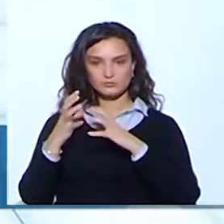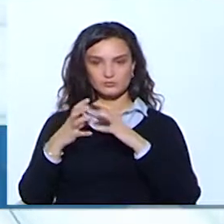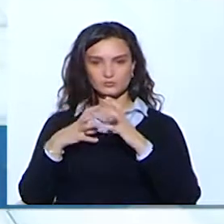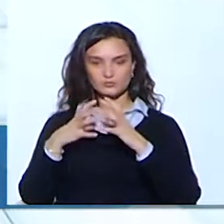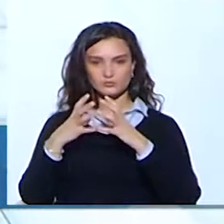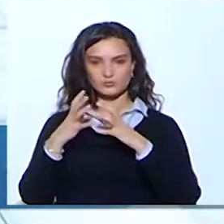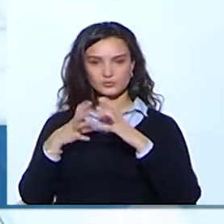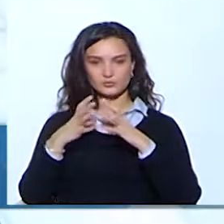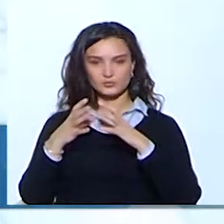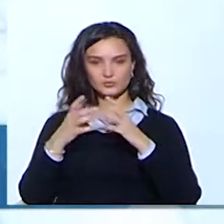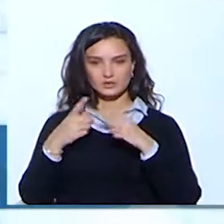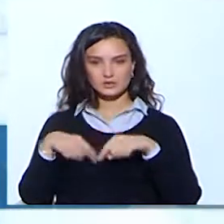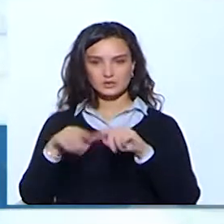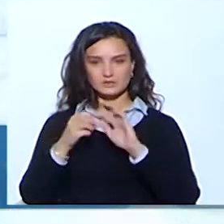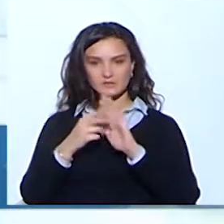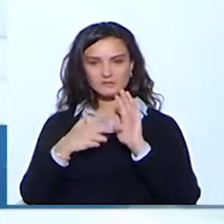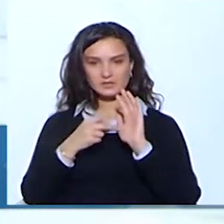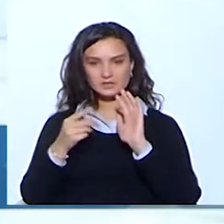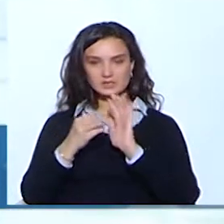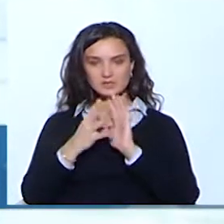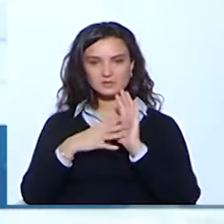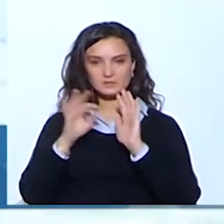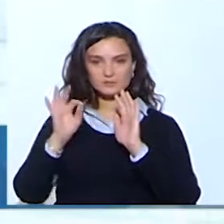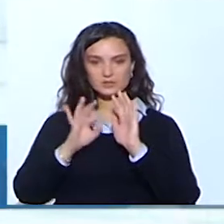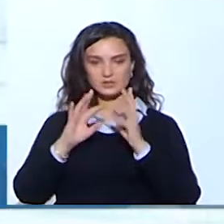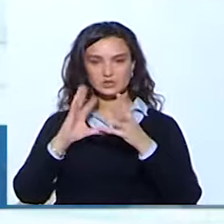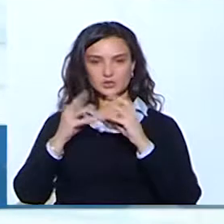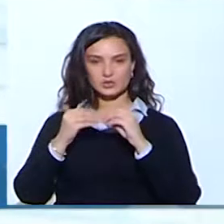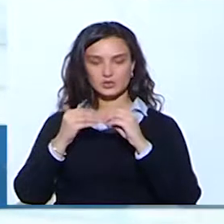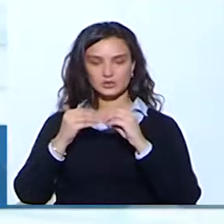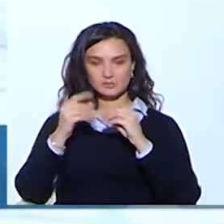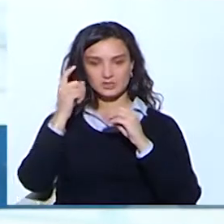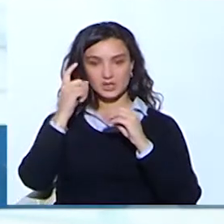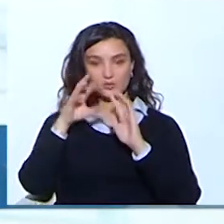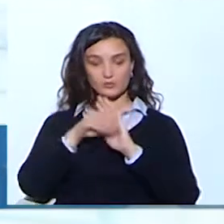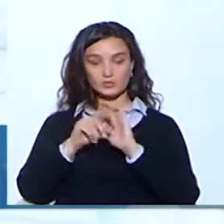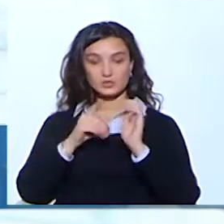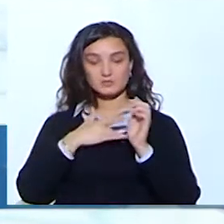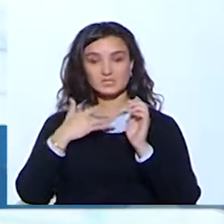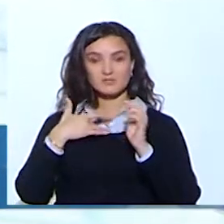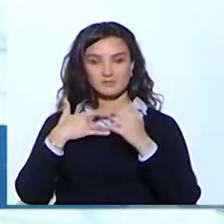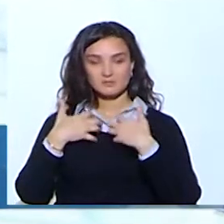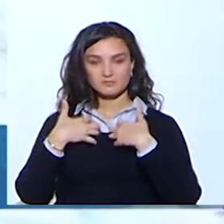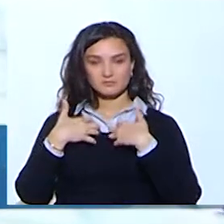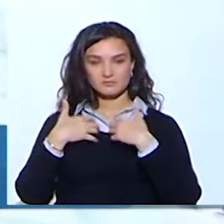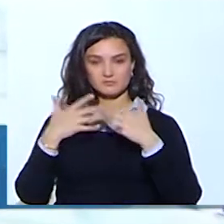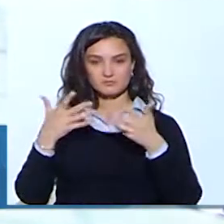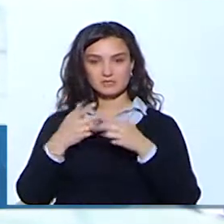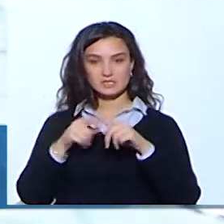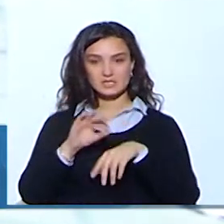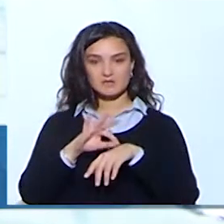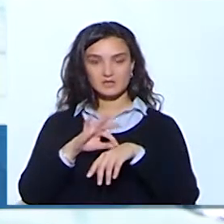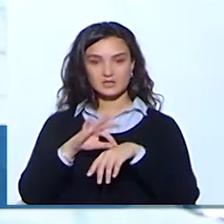ორგანიზაცია. 18-19%-ია წილი ზოგად ლეტალობაში, რაც ფილტვების ანთებაზე მოდის. ანუ ეს